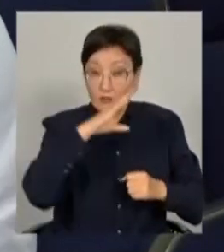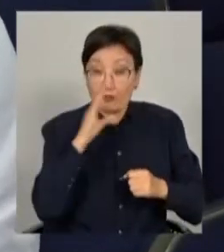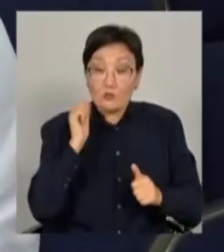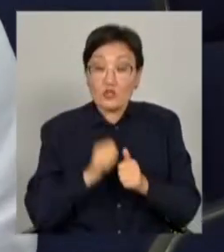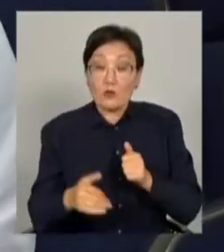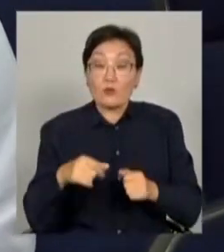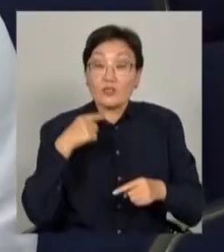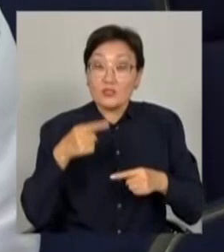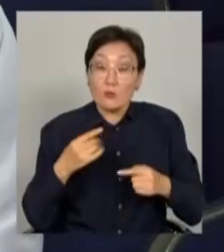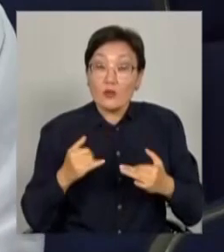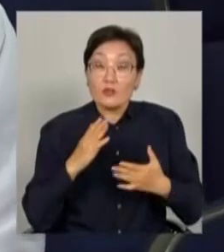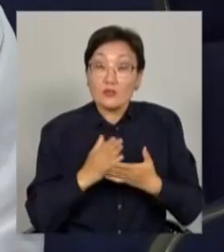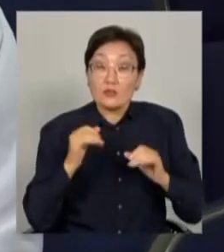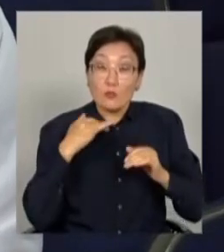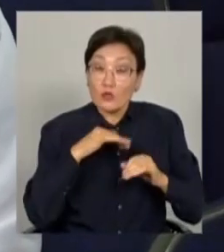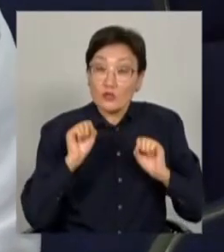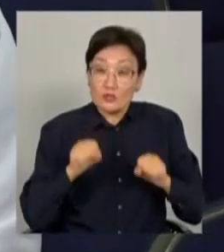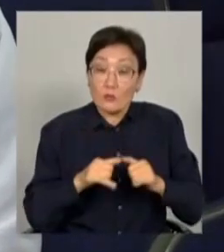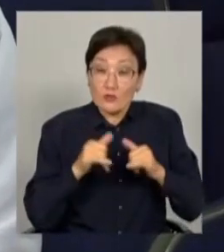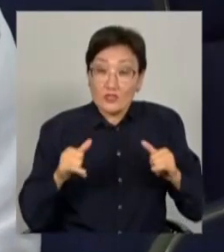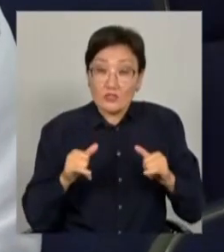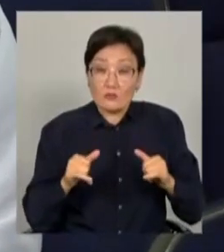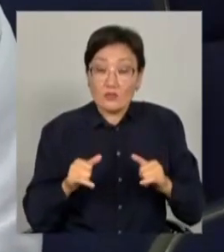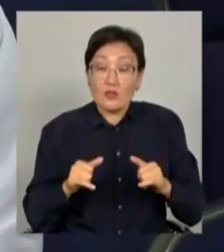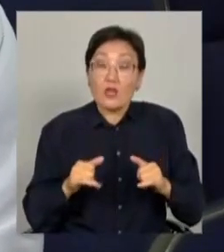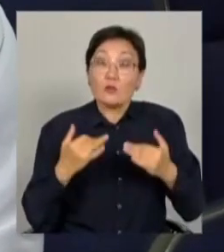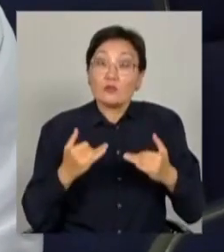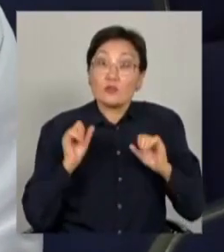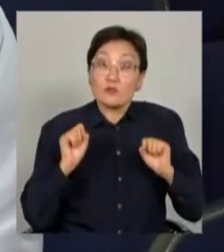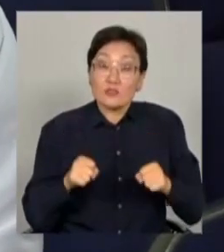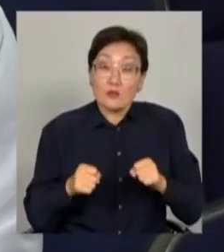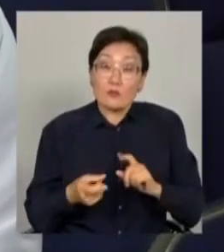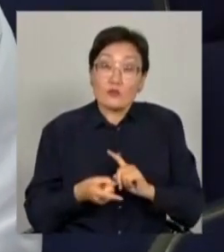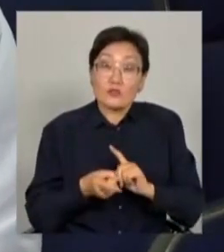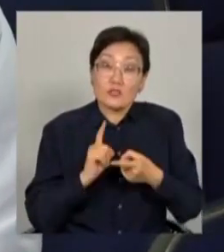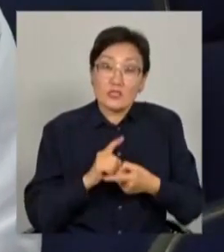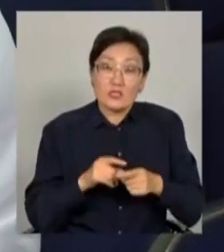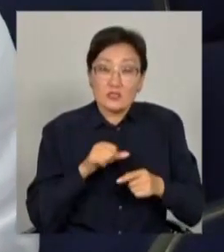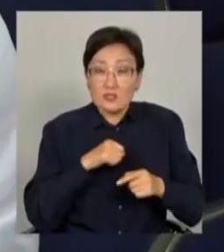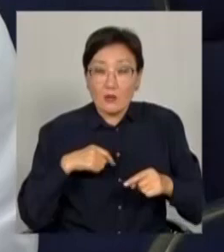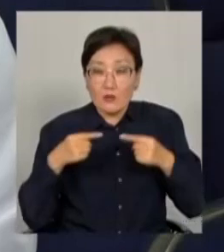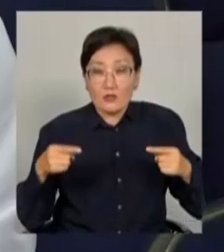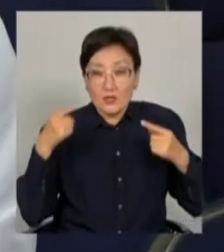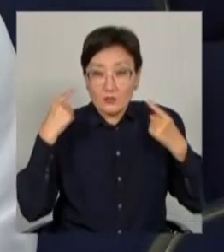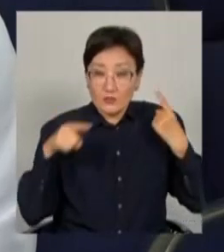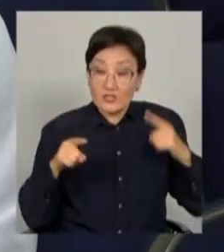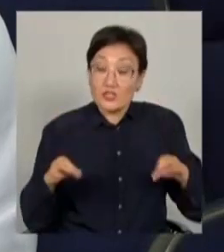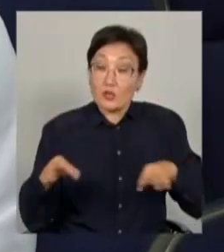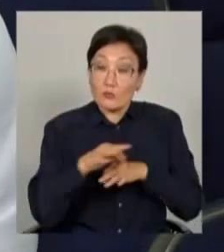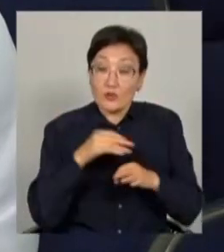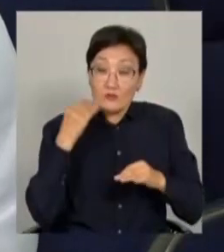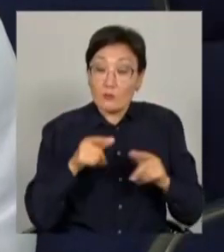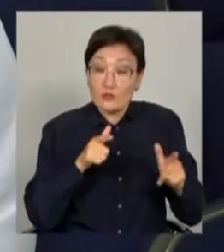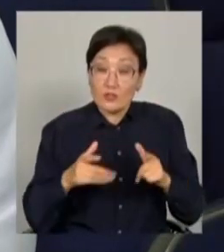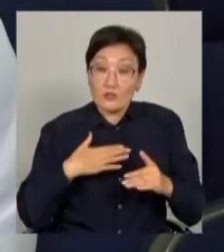говорят что сейчас есть много возможностей для развития чем раньше сегодня можно притворить самые разные идеи и проекты для качественной